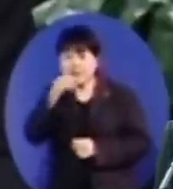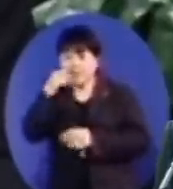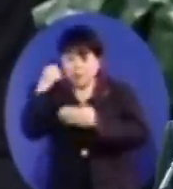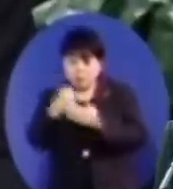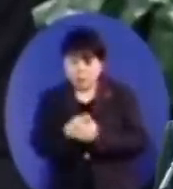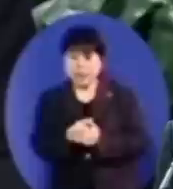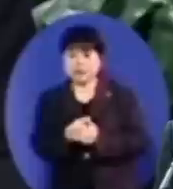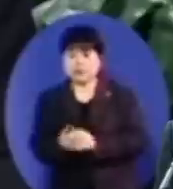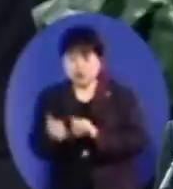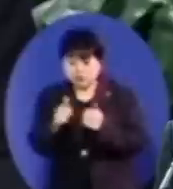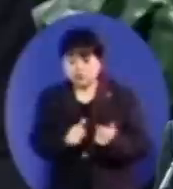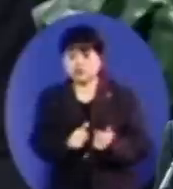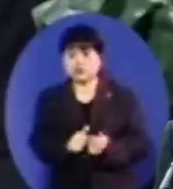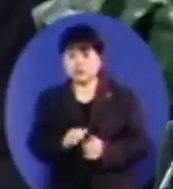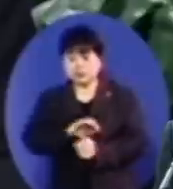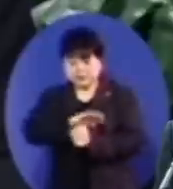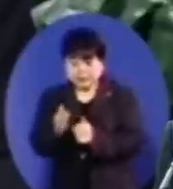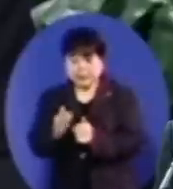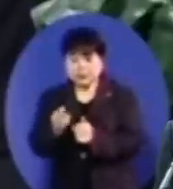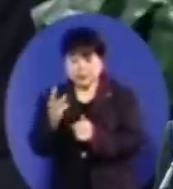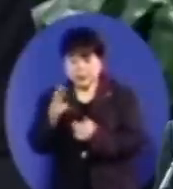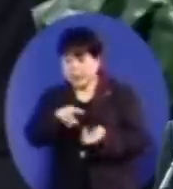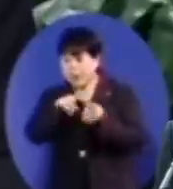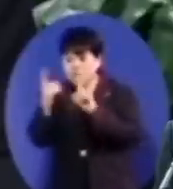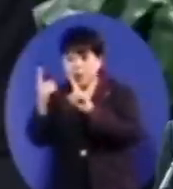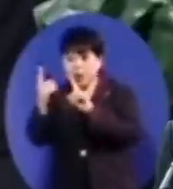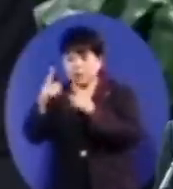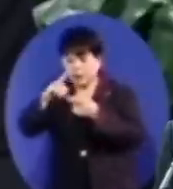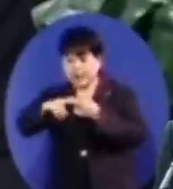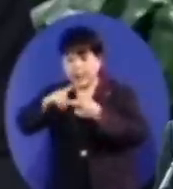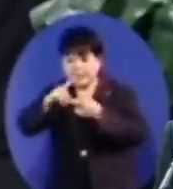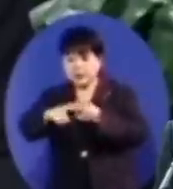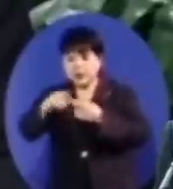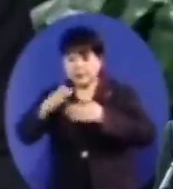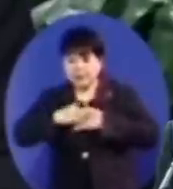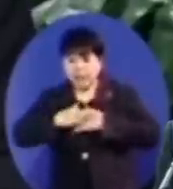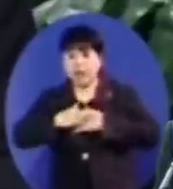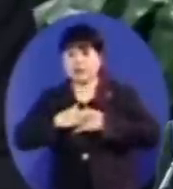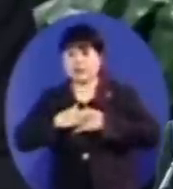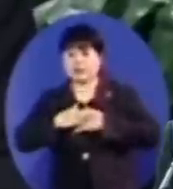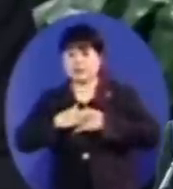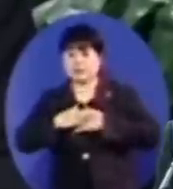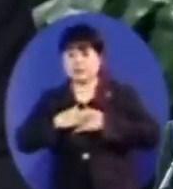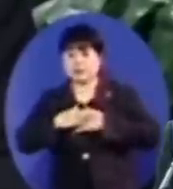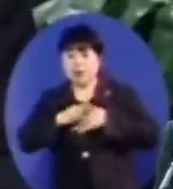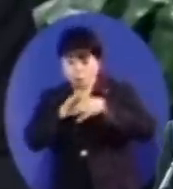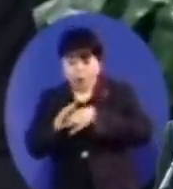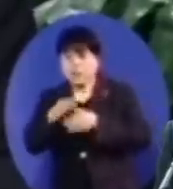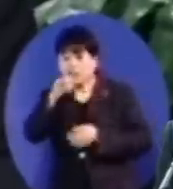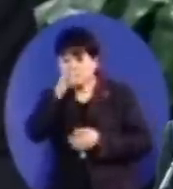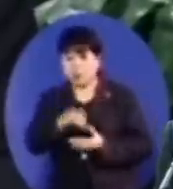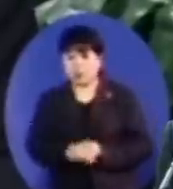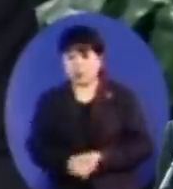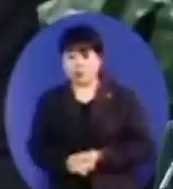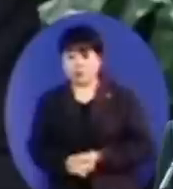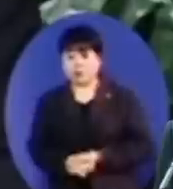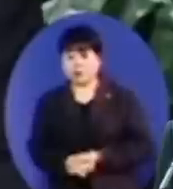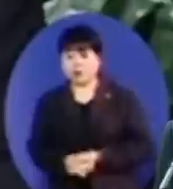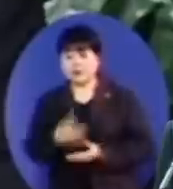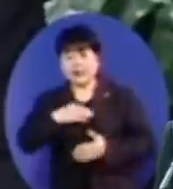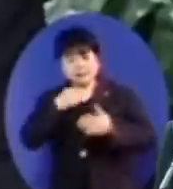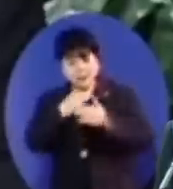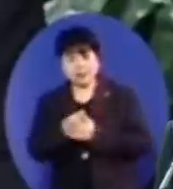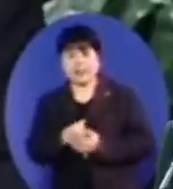박혀 죽어 장사지고 3일 만에 부활했다는 사실은 나하고는 절실한 관계이십니다. 나